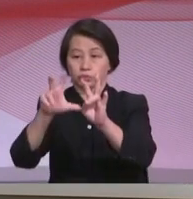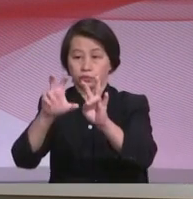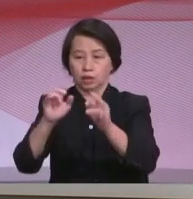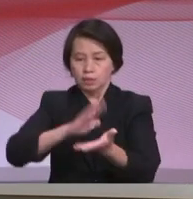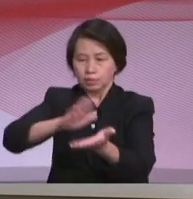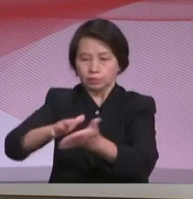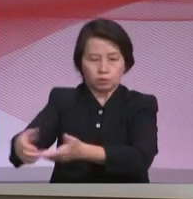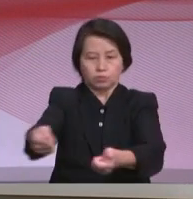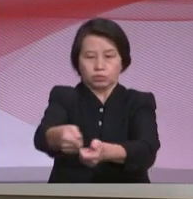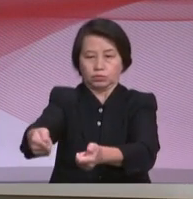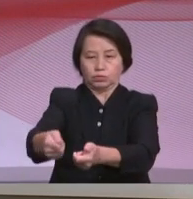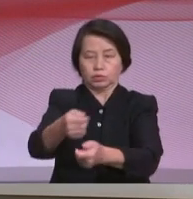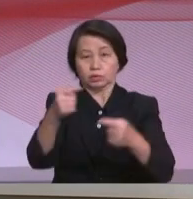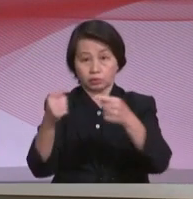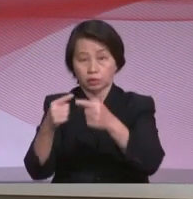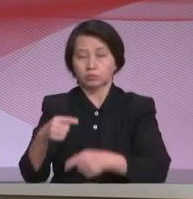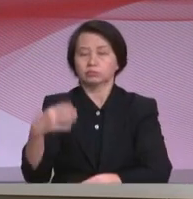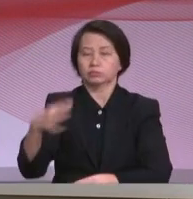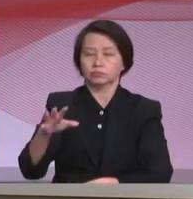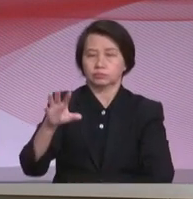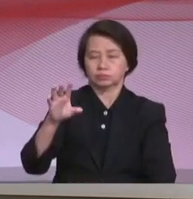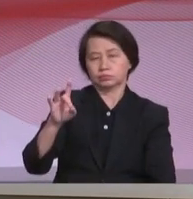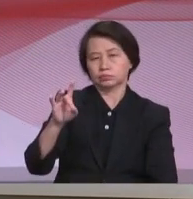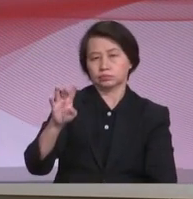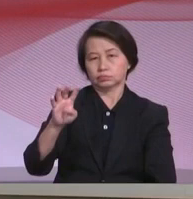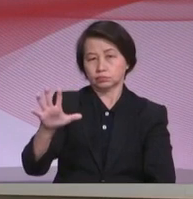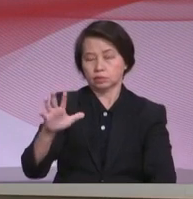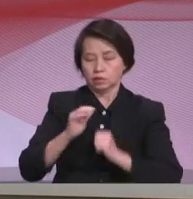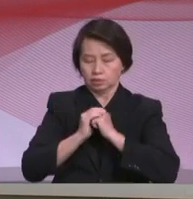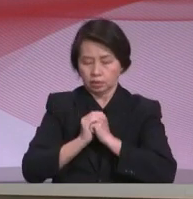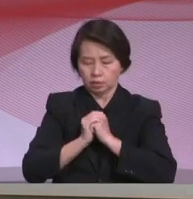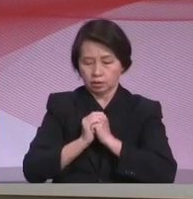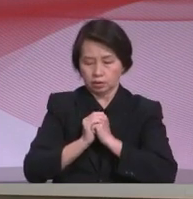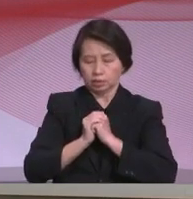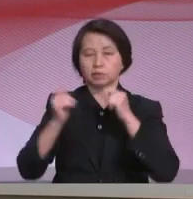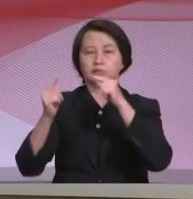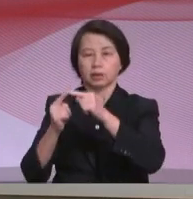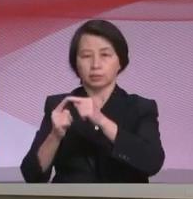sanitasi, dan 7.15 hingga 8.45 sembahyang, dan